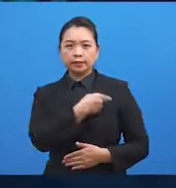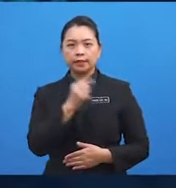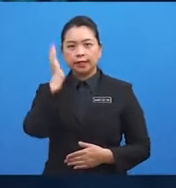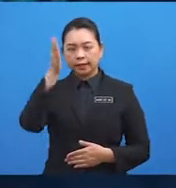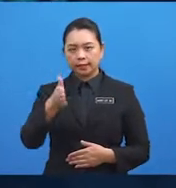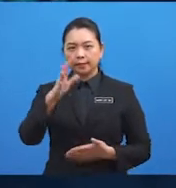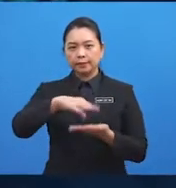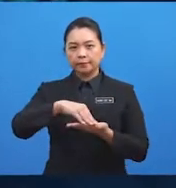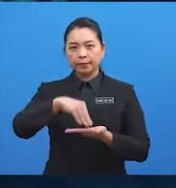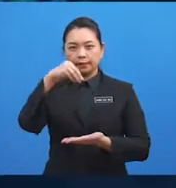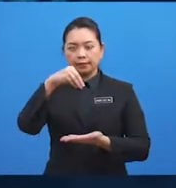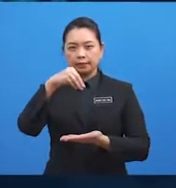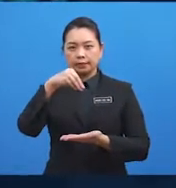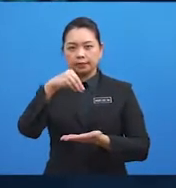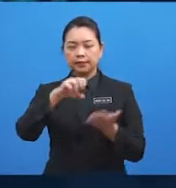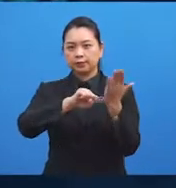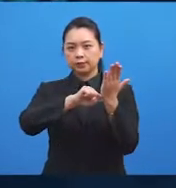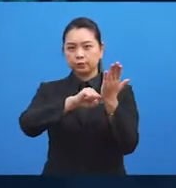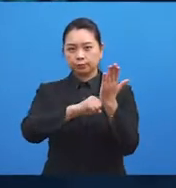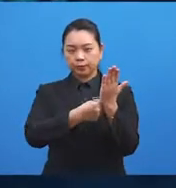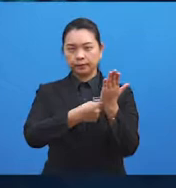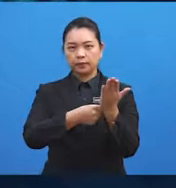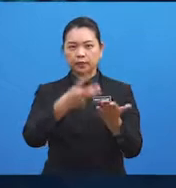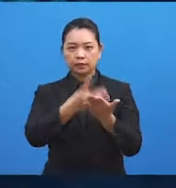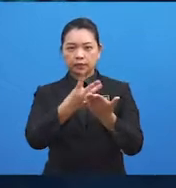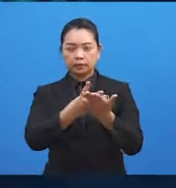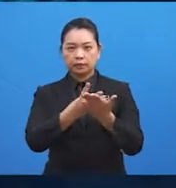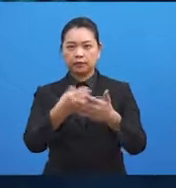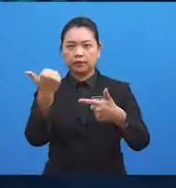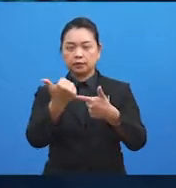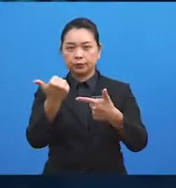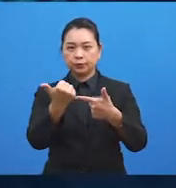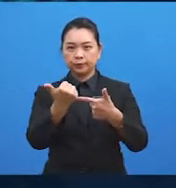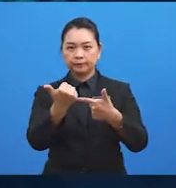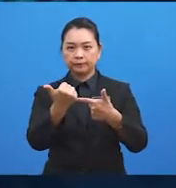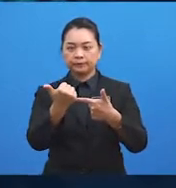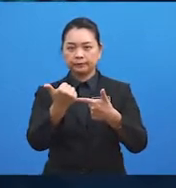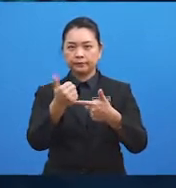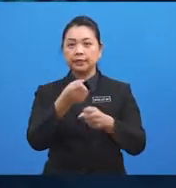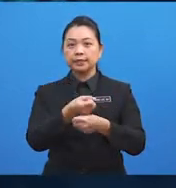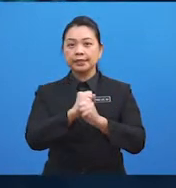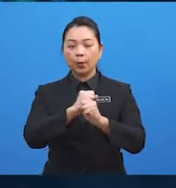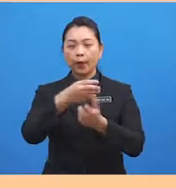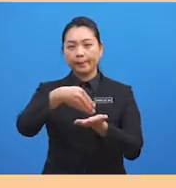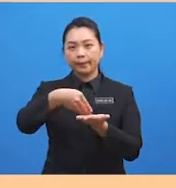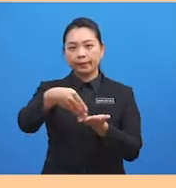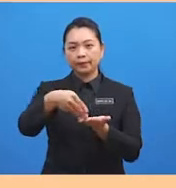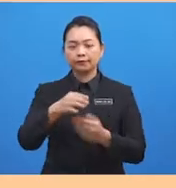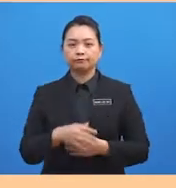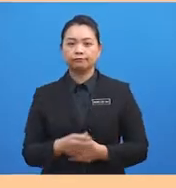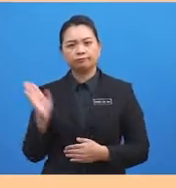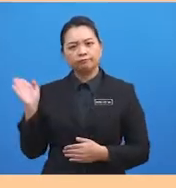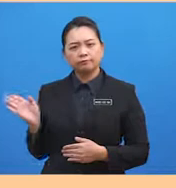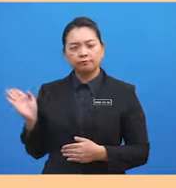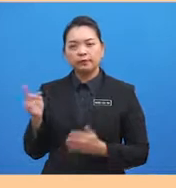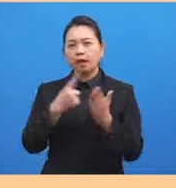akan mempelajari sumber pembiayaan kedua, iaitu sewa beli. Apakah